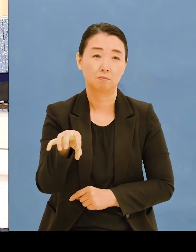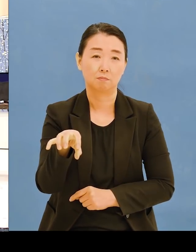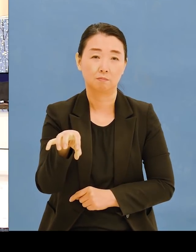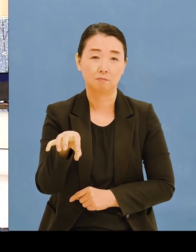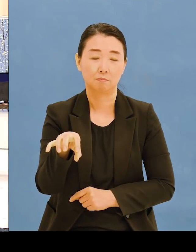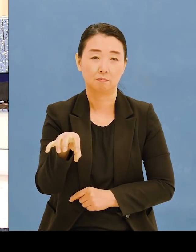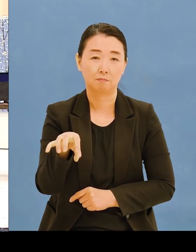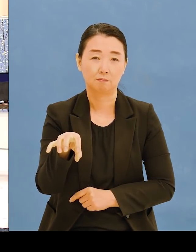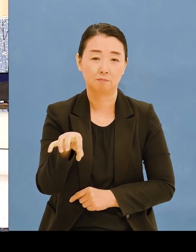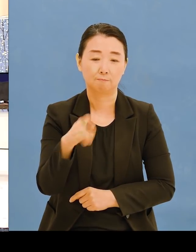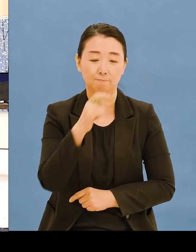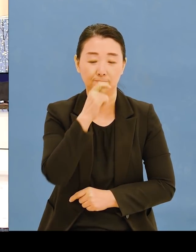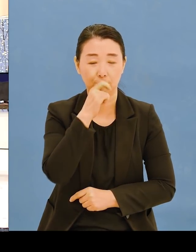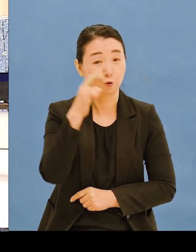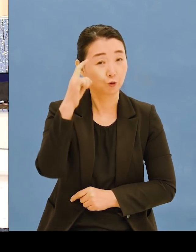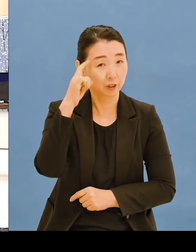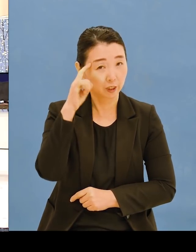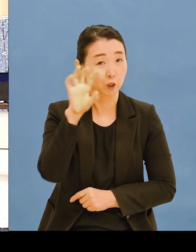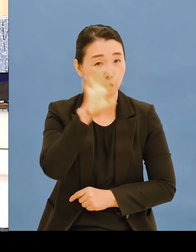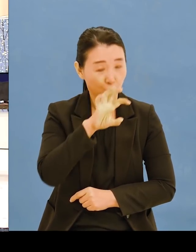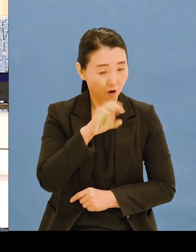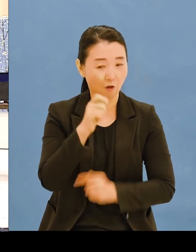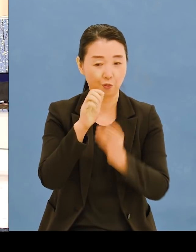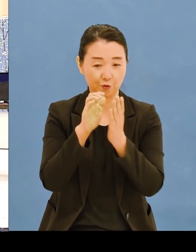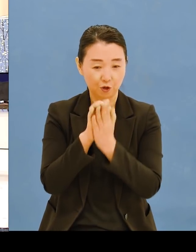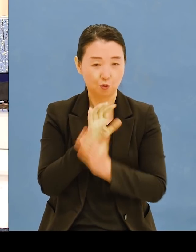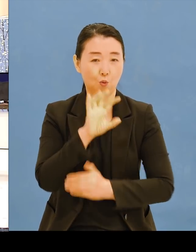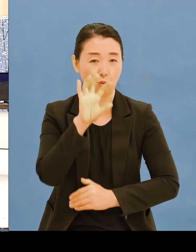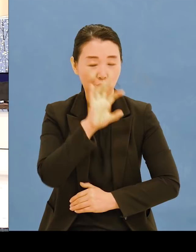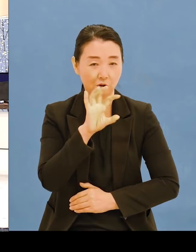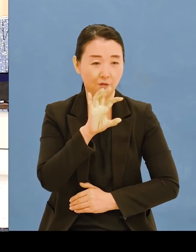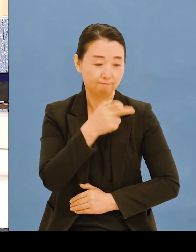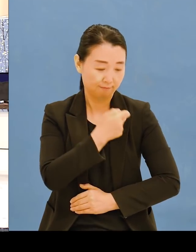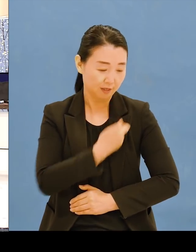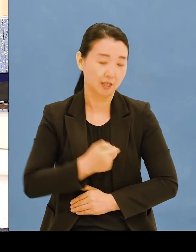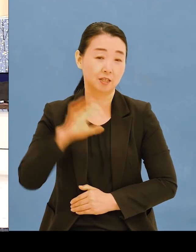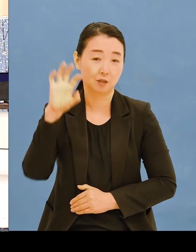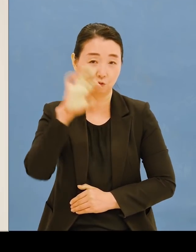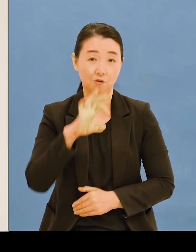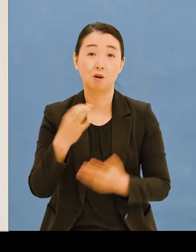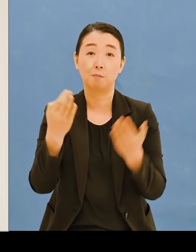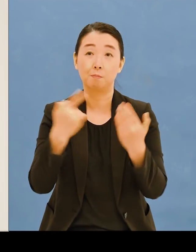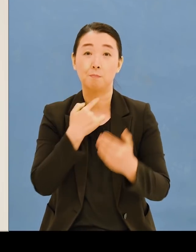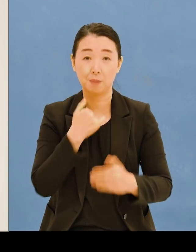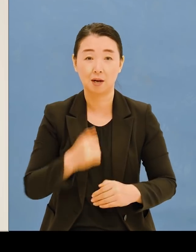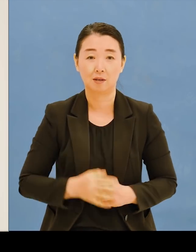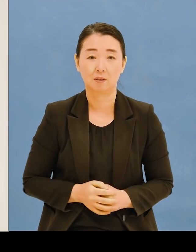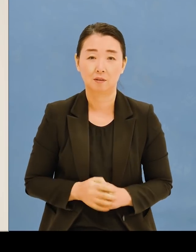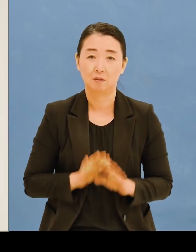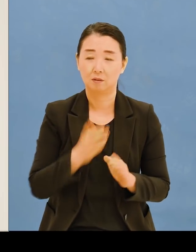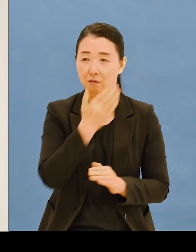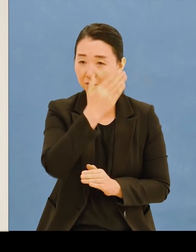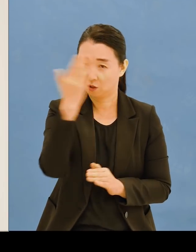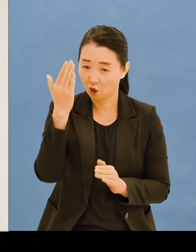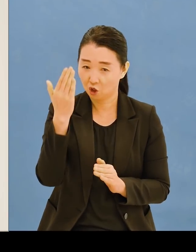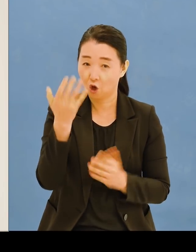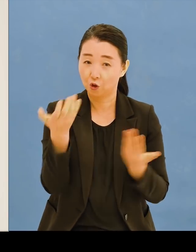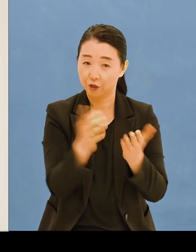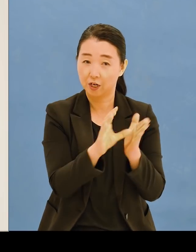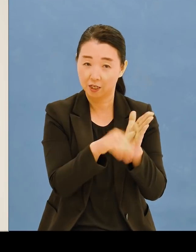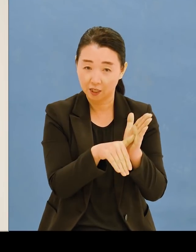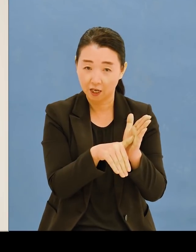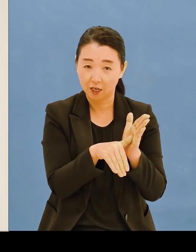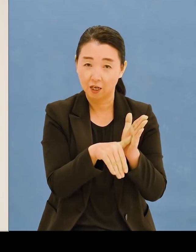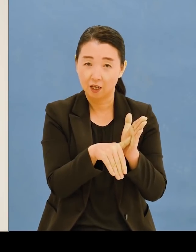큐티 훈련, 그 다음에 기도 훈련, 제자 훈련 이렇게 받았는데 네. 사실 지금 청년 사역에서